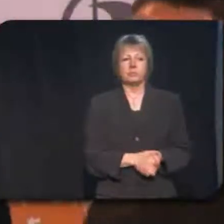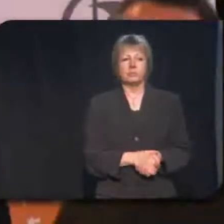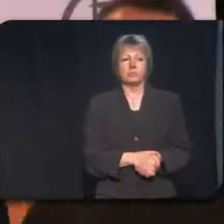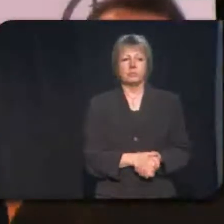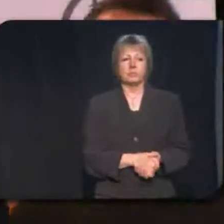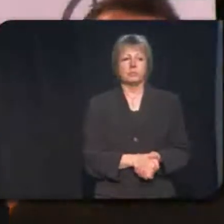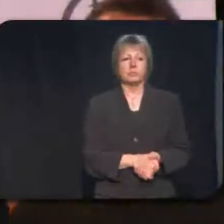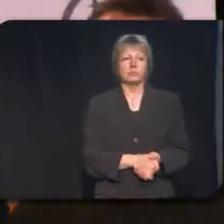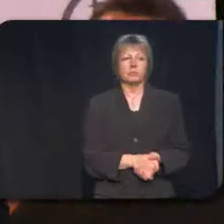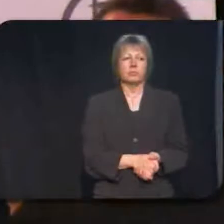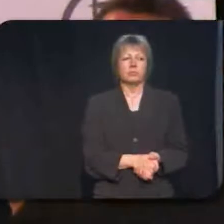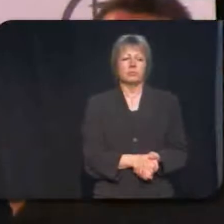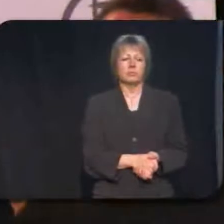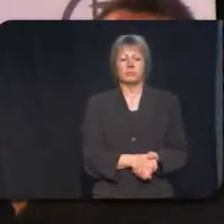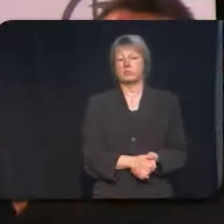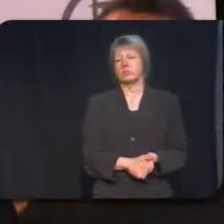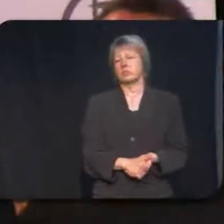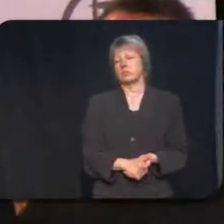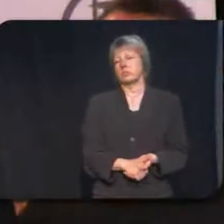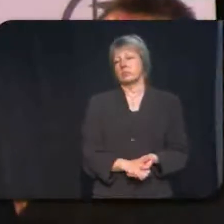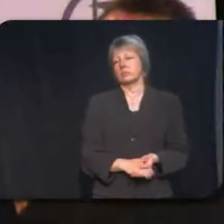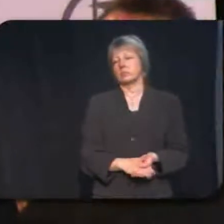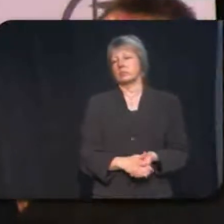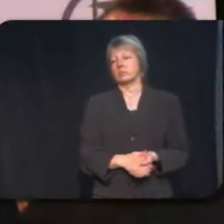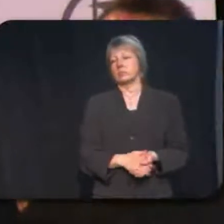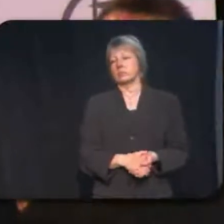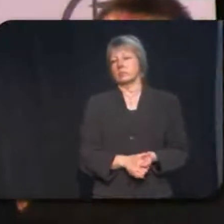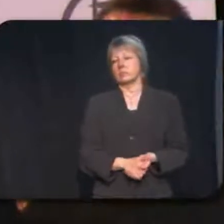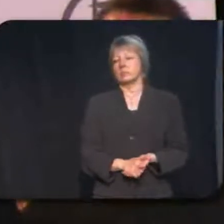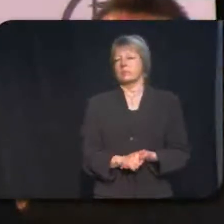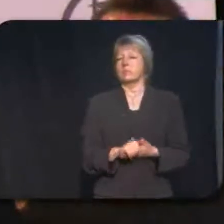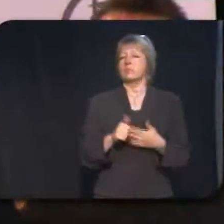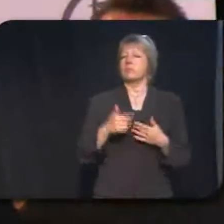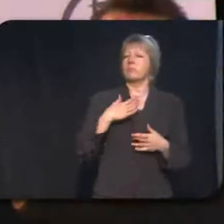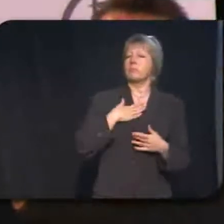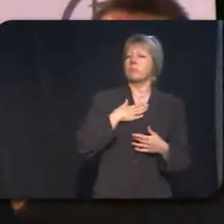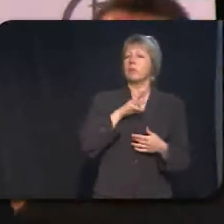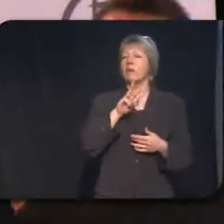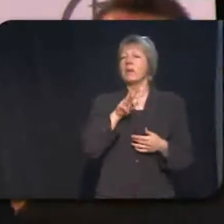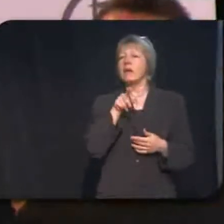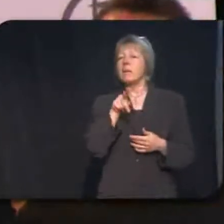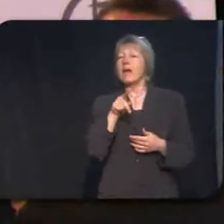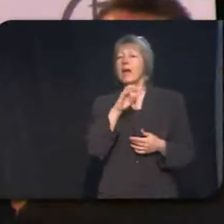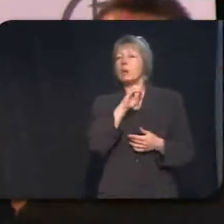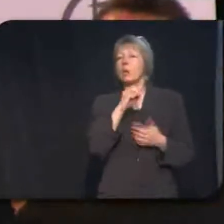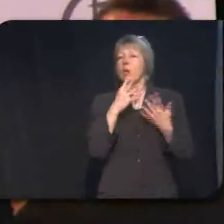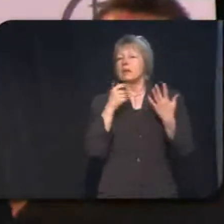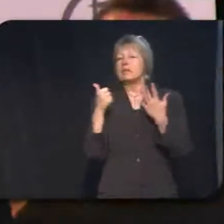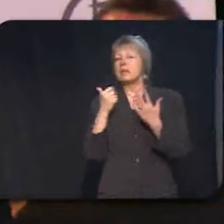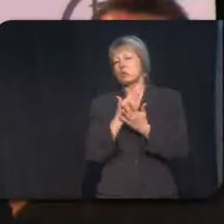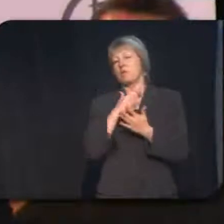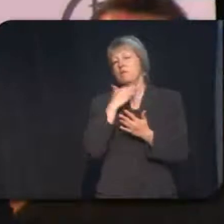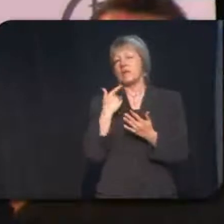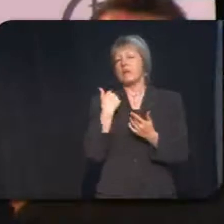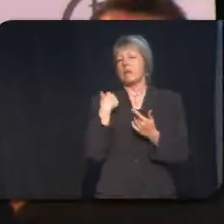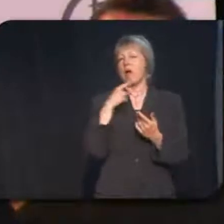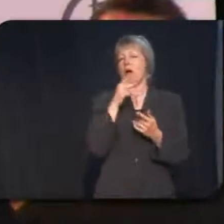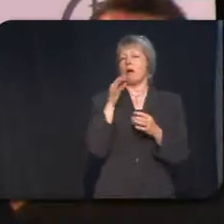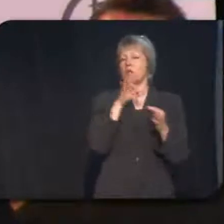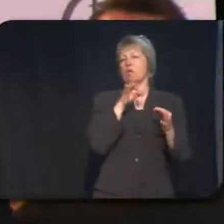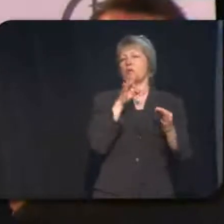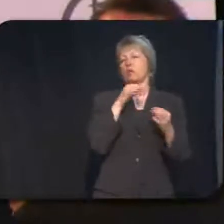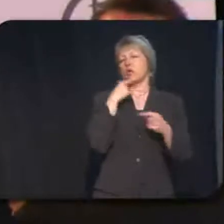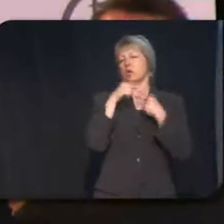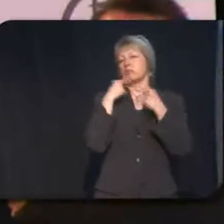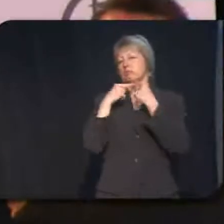ja also so unsere Antrag sind jetzt zum WP 0690 sind jetzt viele Sachen schon gesagt worden das ist auch